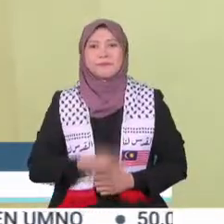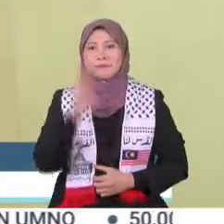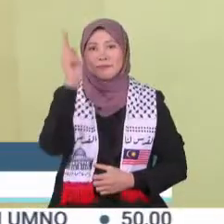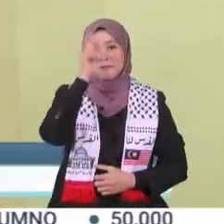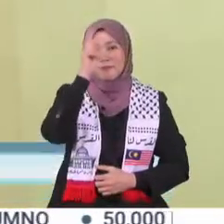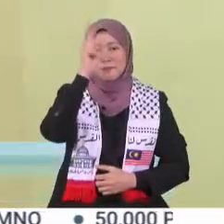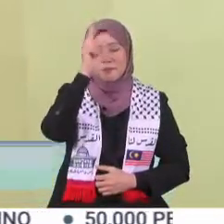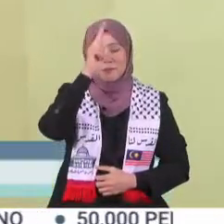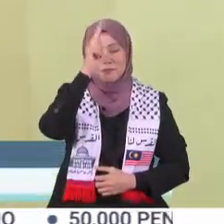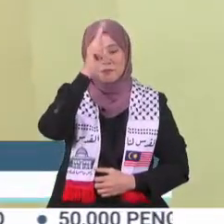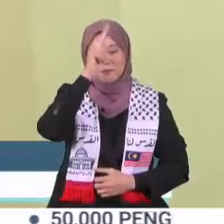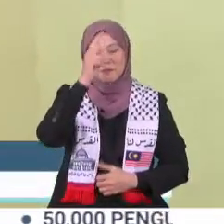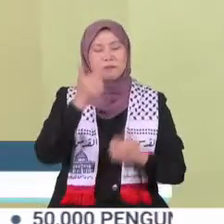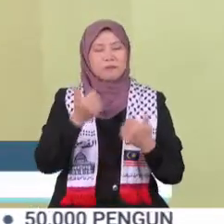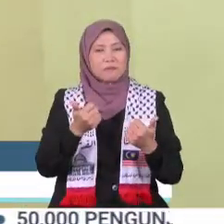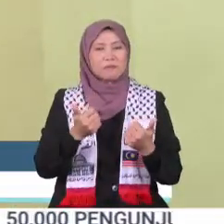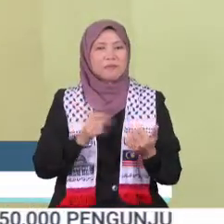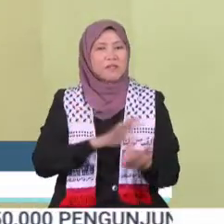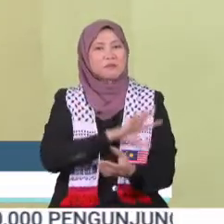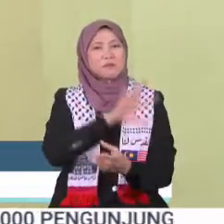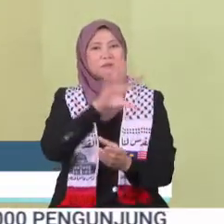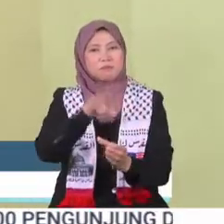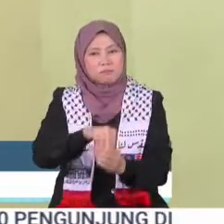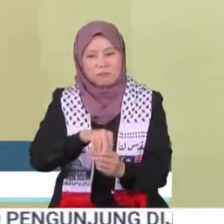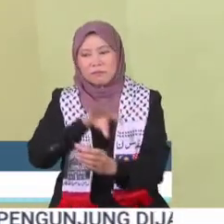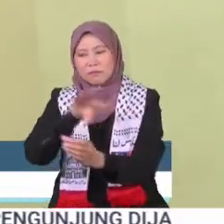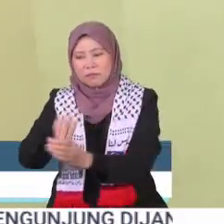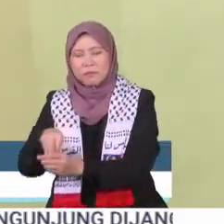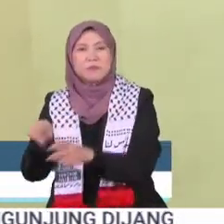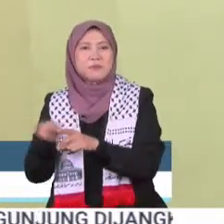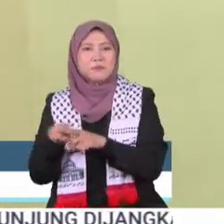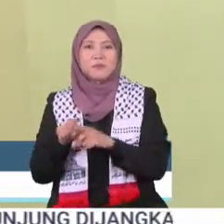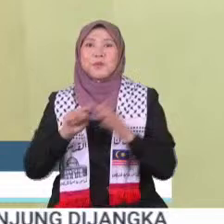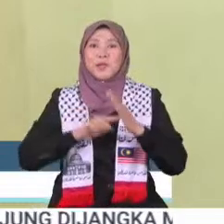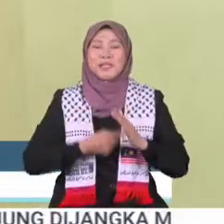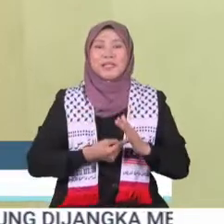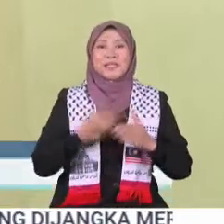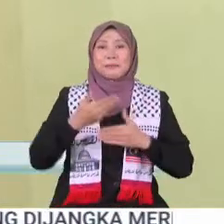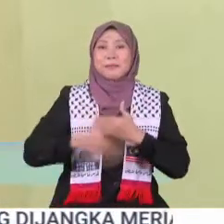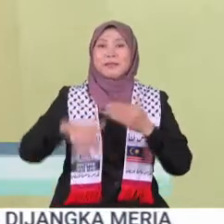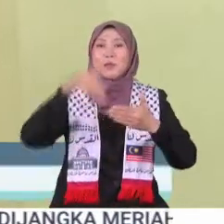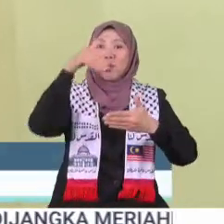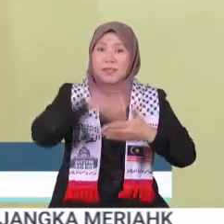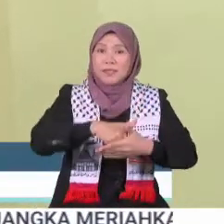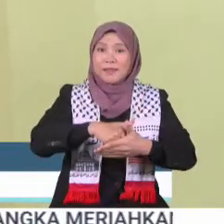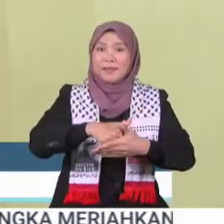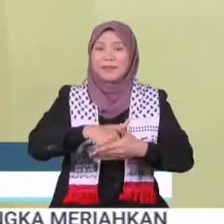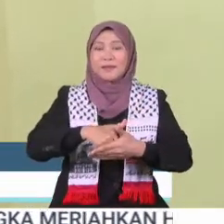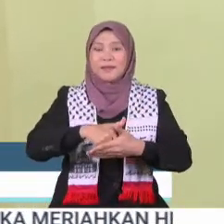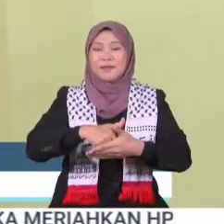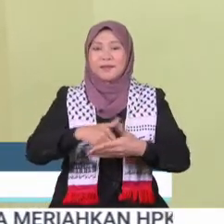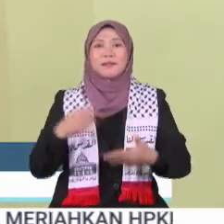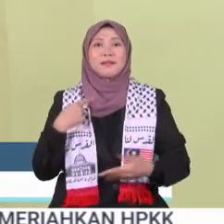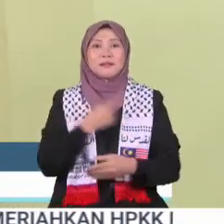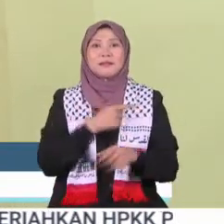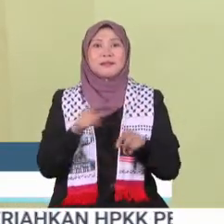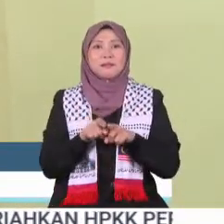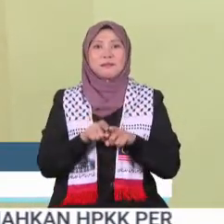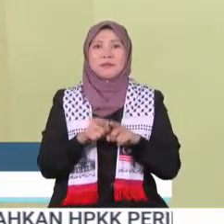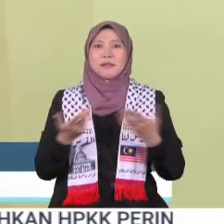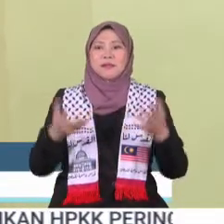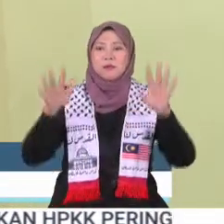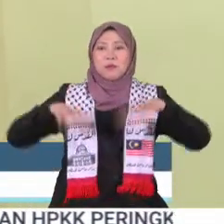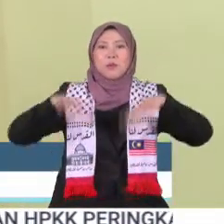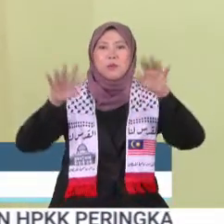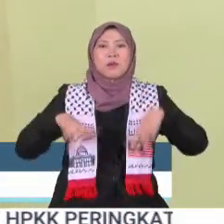Kerajaan ini lebih merakyatlah, di mana kalau kita tengok permulaan kerajaan ini selepas pilihan raya, masa tu kita pun dalam musim